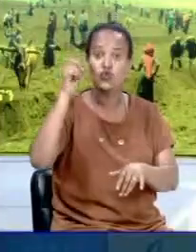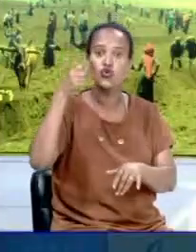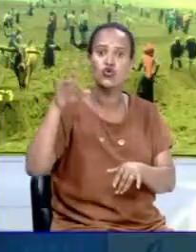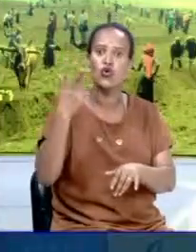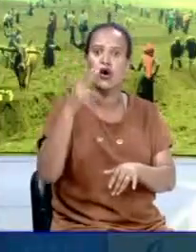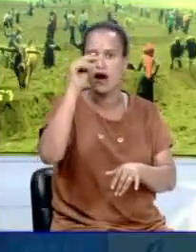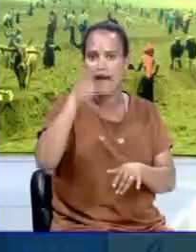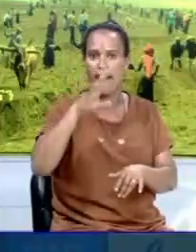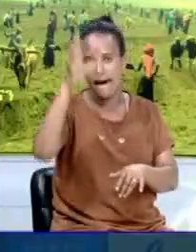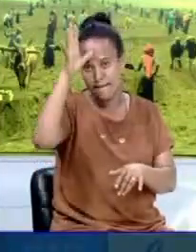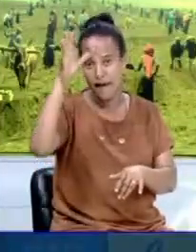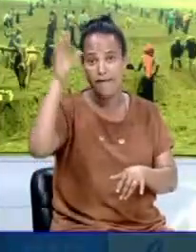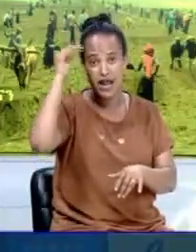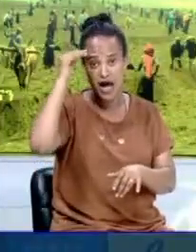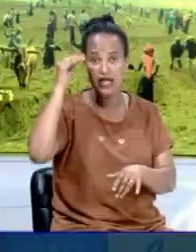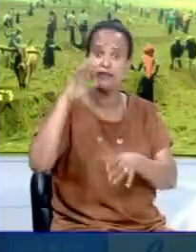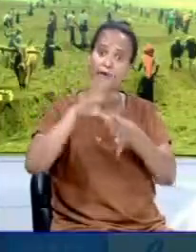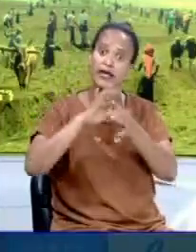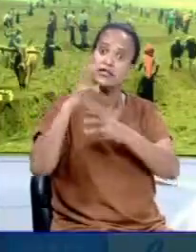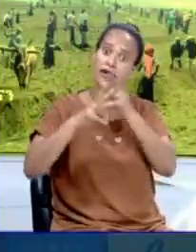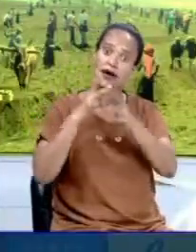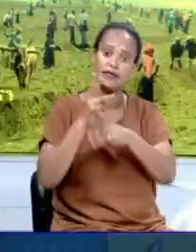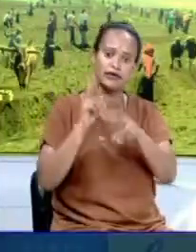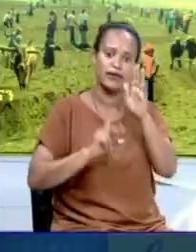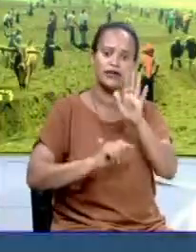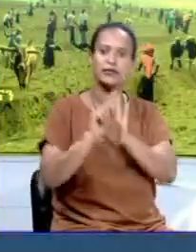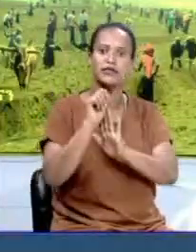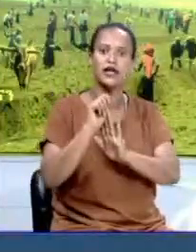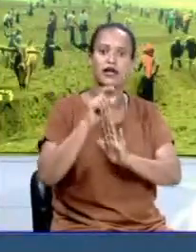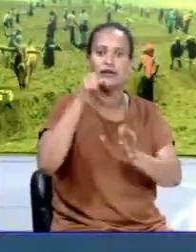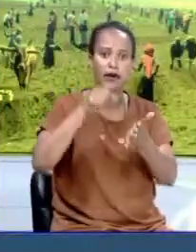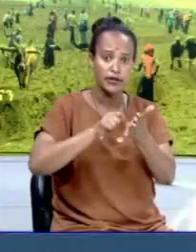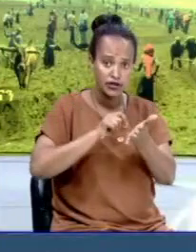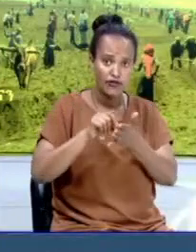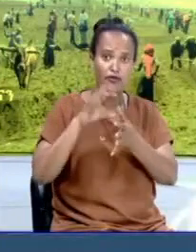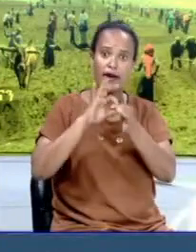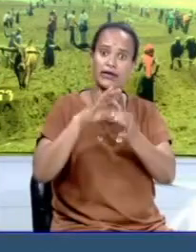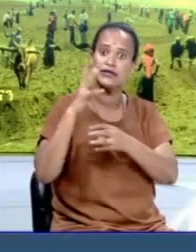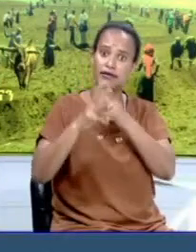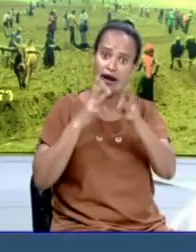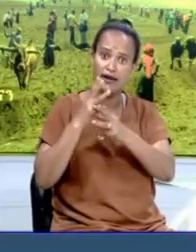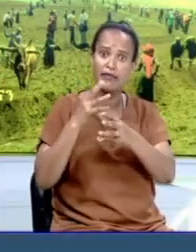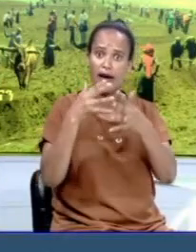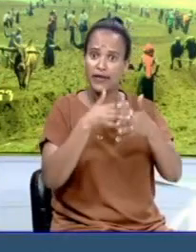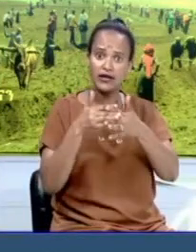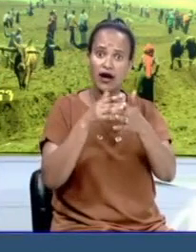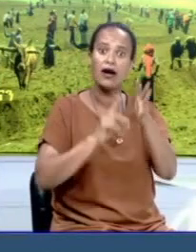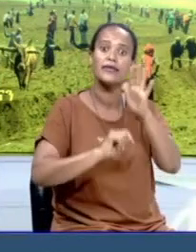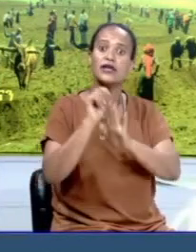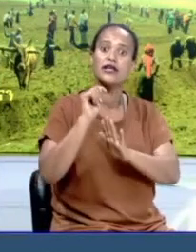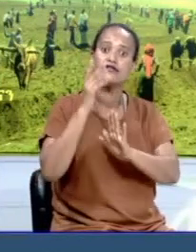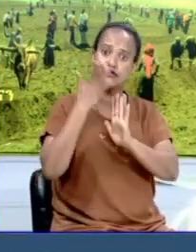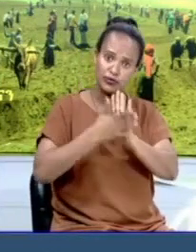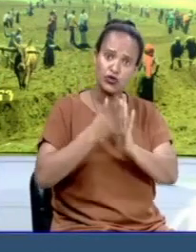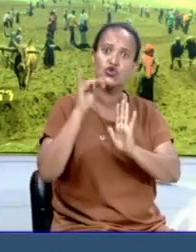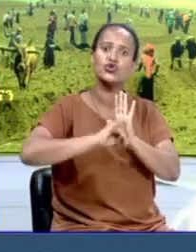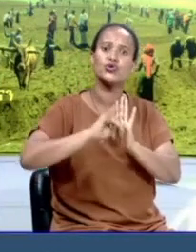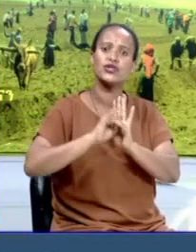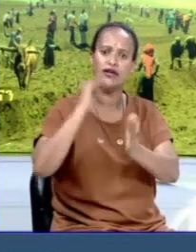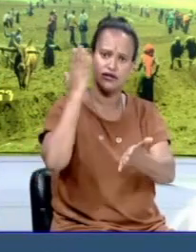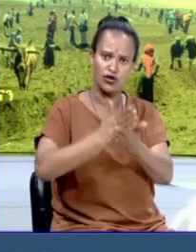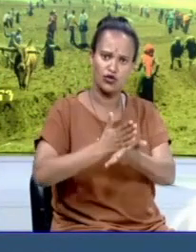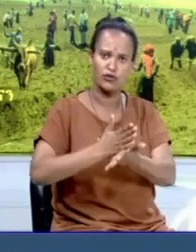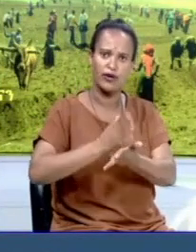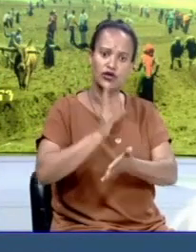ኣባ መልኣኩ ንማሕበረሰብ ዓለም ብዛዕባ ህዝቢ ትግራይ ብፀሓፎ ደብዳበ ማሕበረሰብ ዓለም ኣሜሪካ ናብ ልዕሊ ህዝቢ ትግራይ ዝፍፀም ዘሎ ጀኖሳይድ ዶ